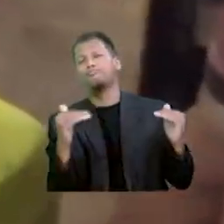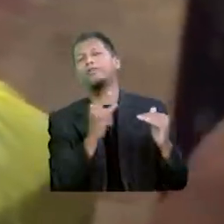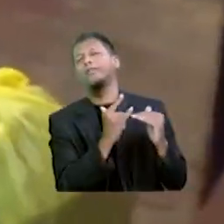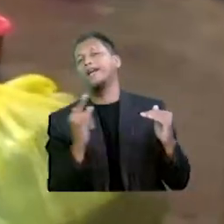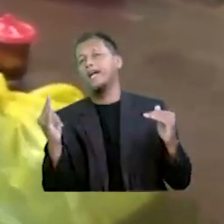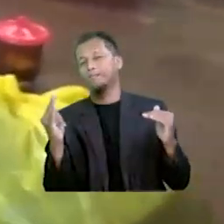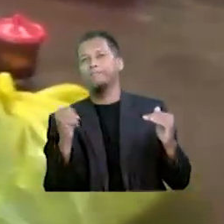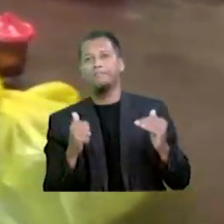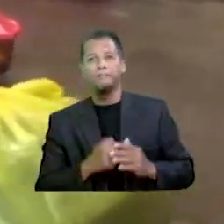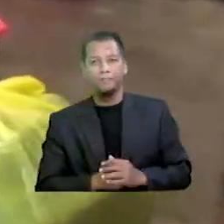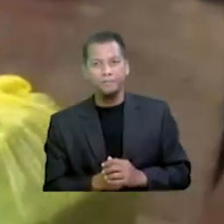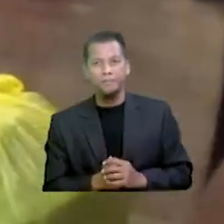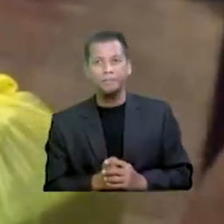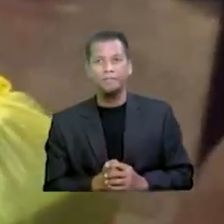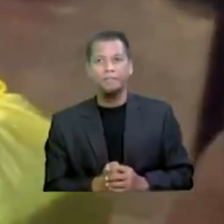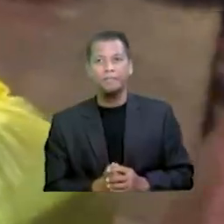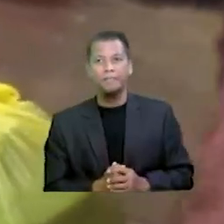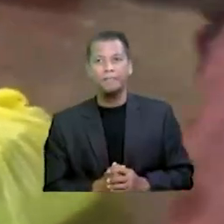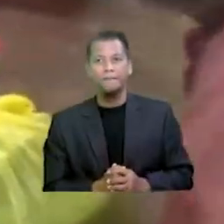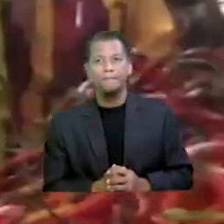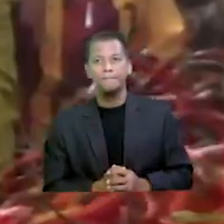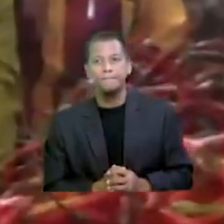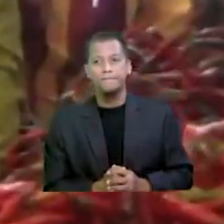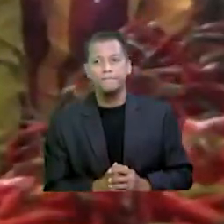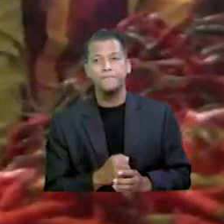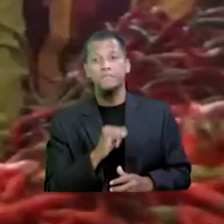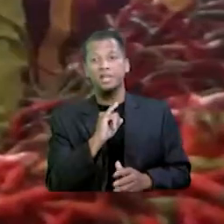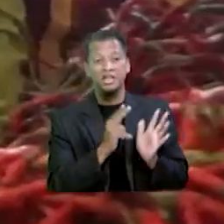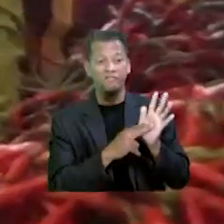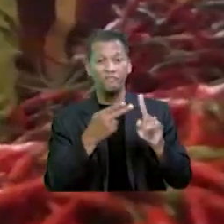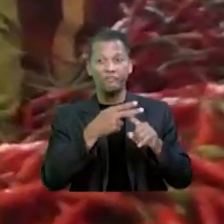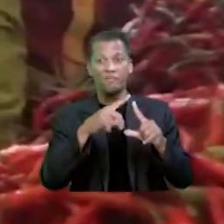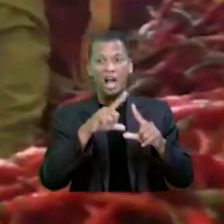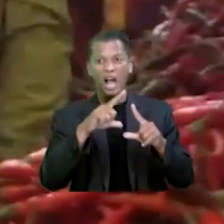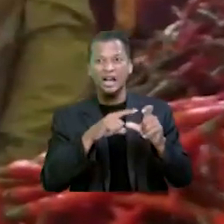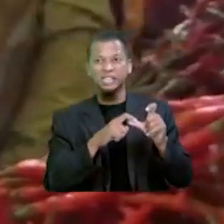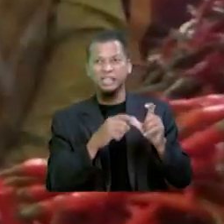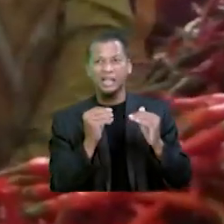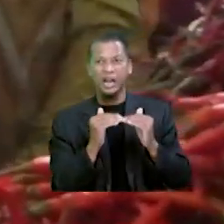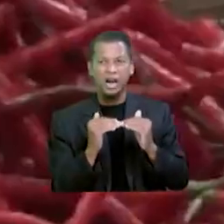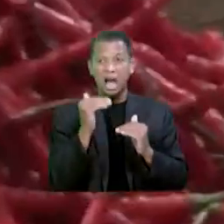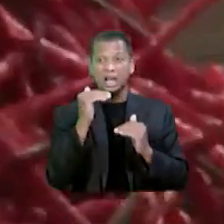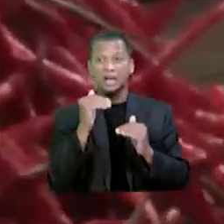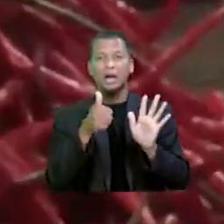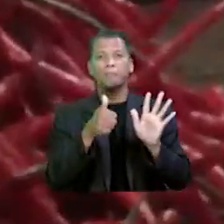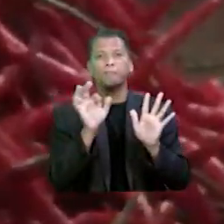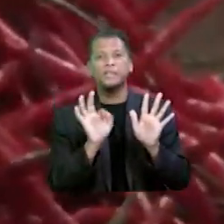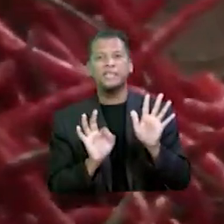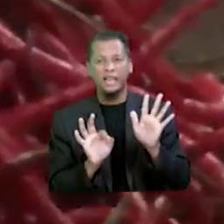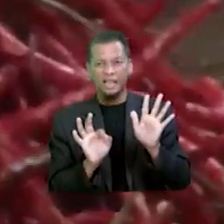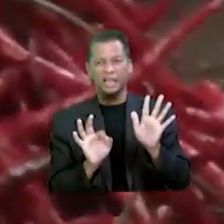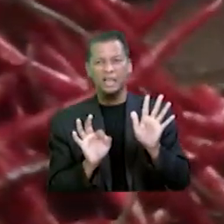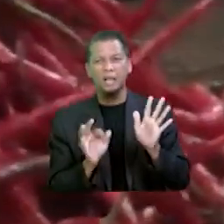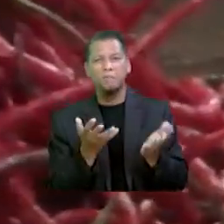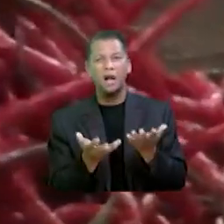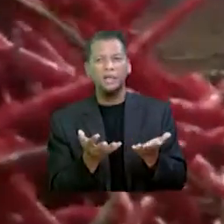6%. Tingkat inflasi di Kalimantan Barat ini sedikit di atas nasional yakni 5,7%.